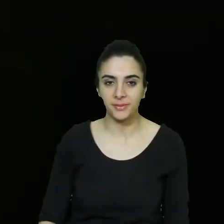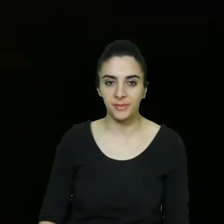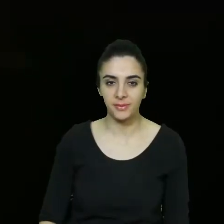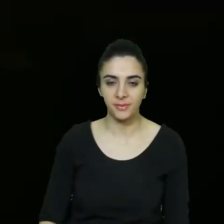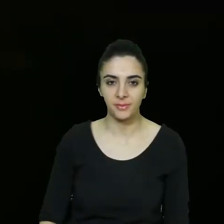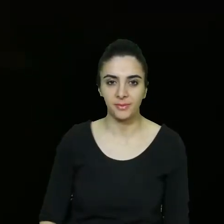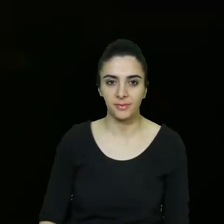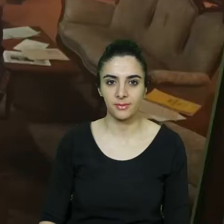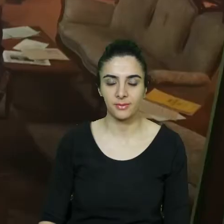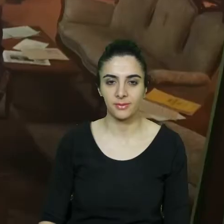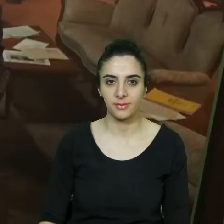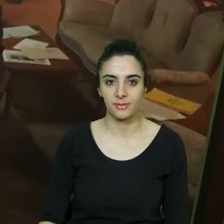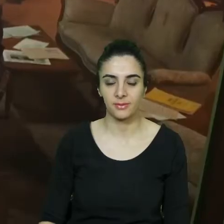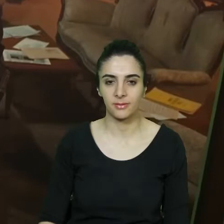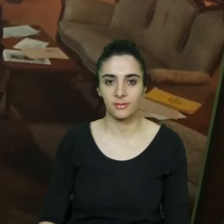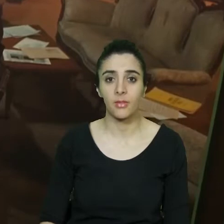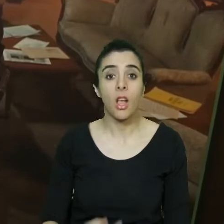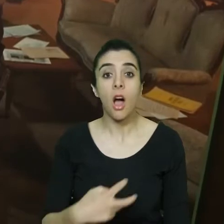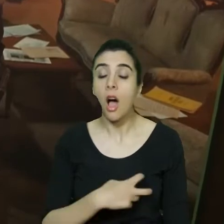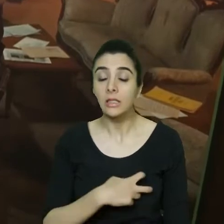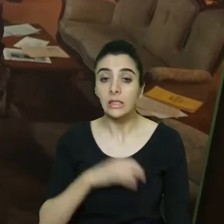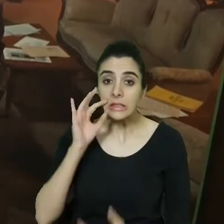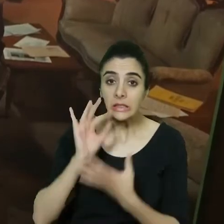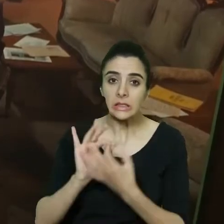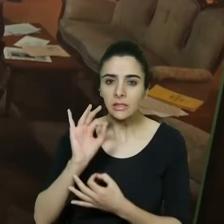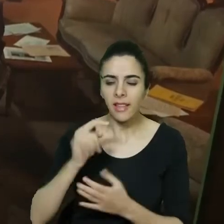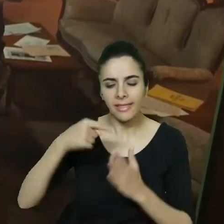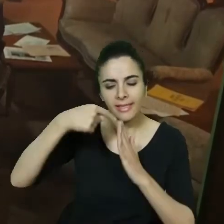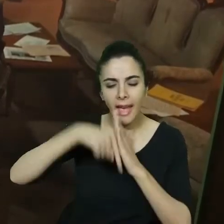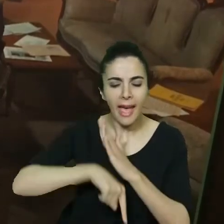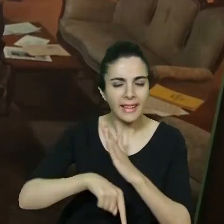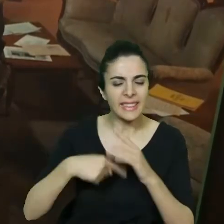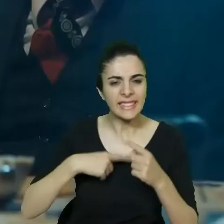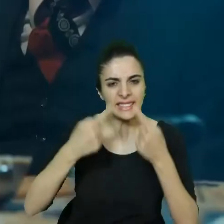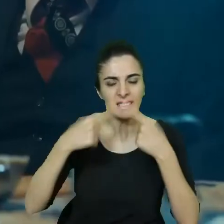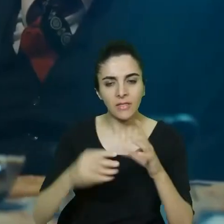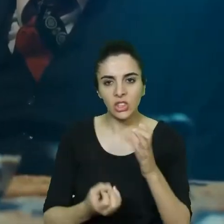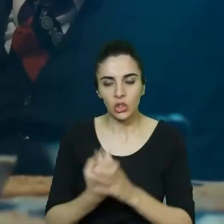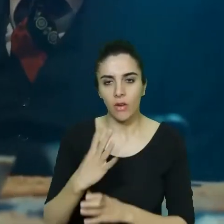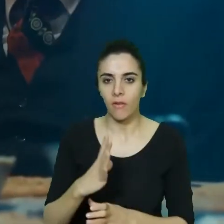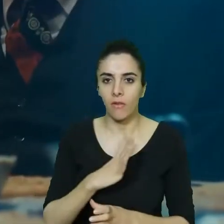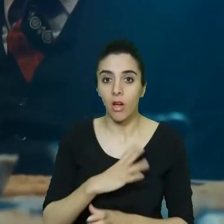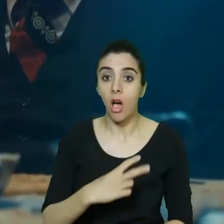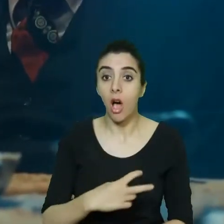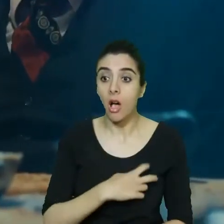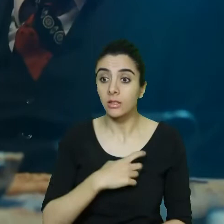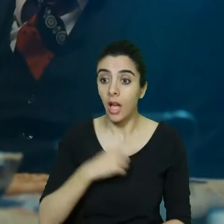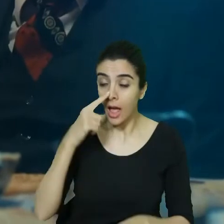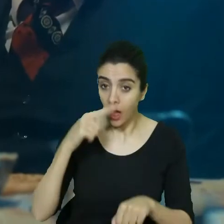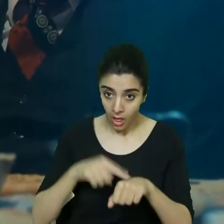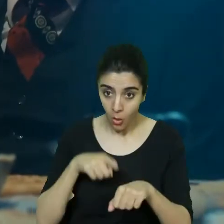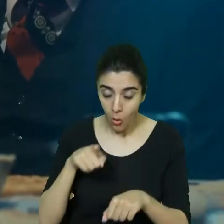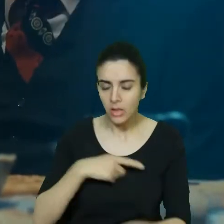Gece saatleri dergi. Aşk insanı derin bir imtihana tabi tutar bayım. Aşkına sadık olanlar